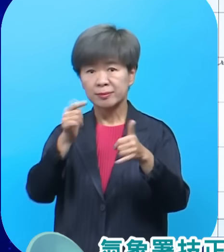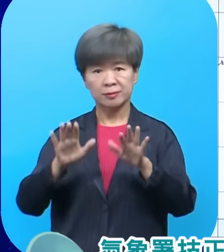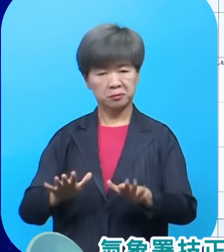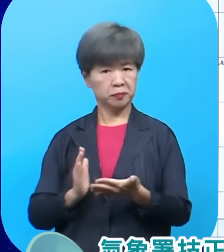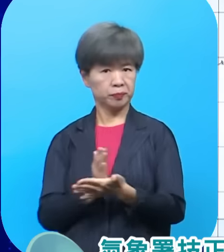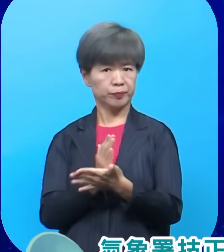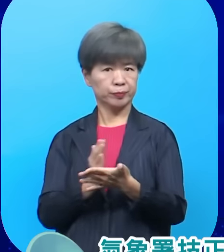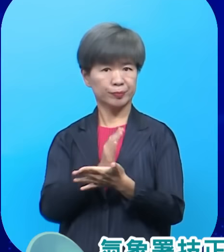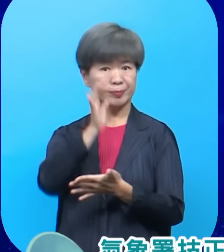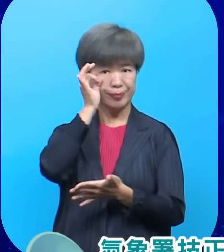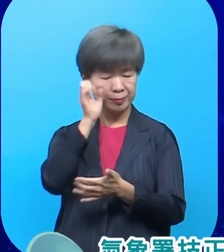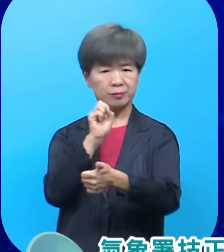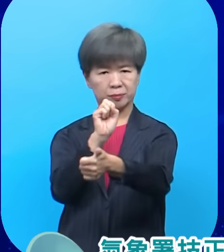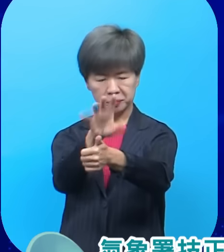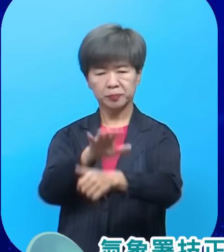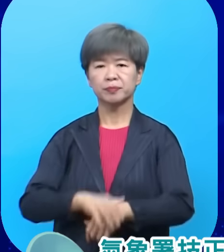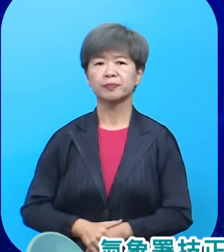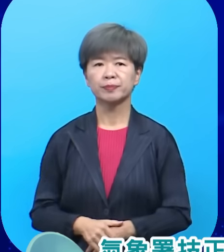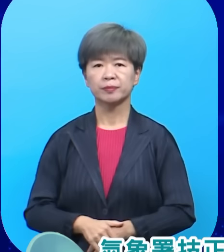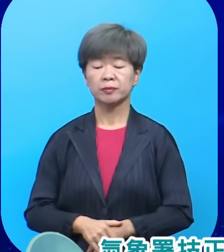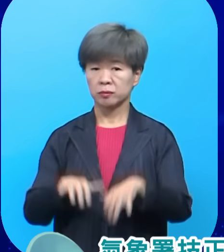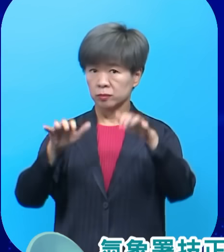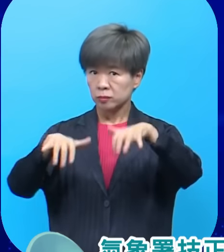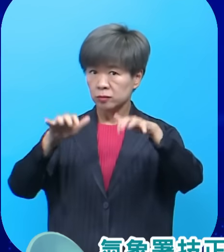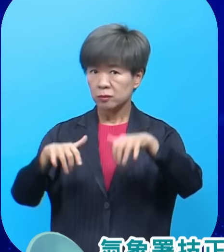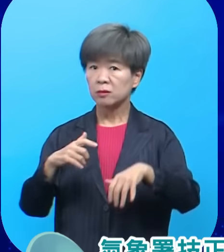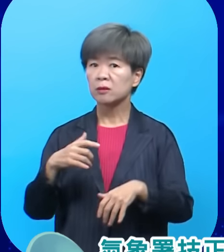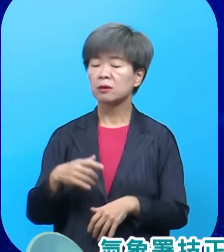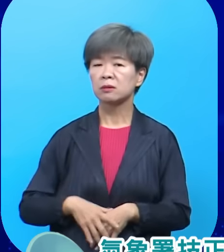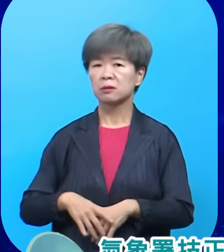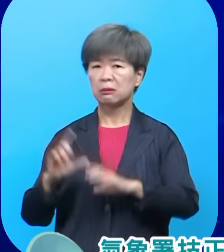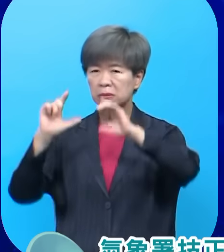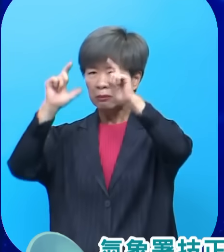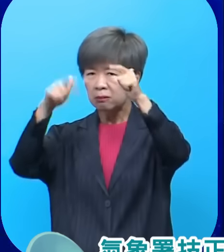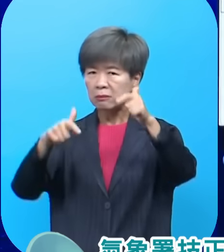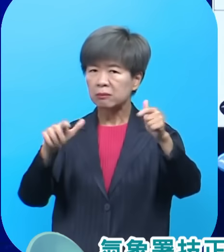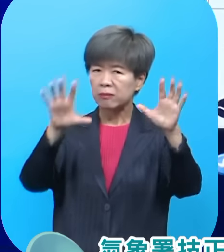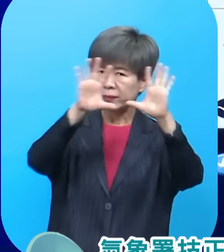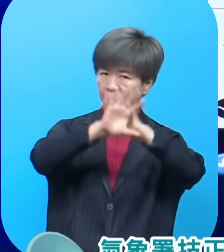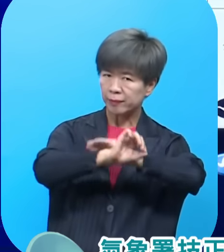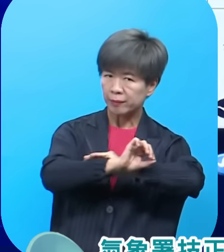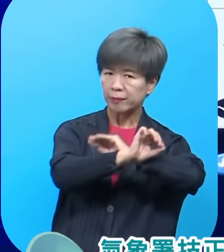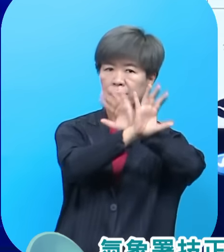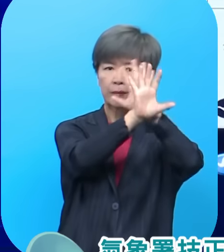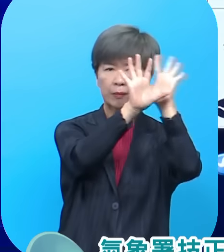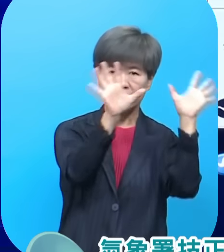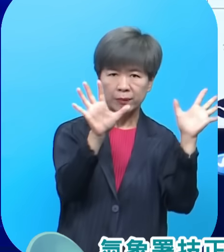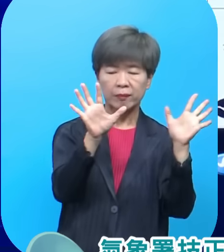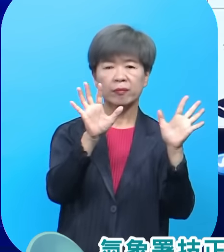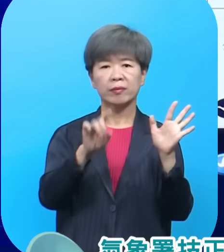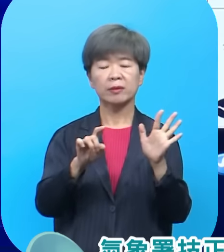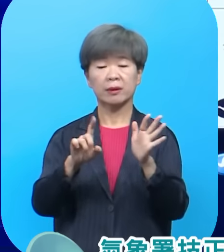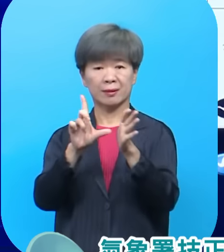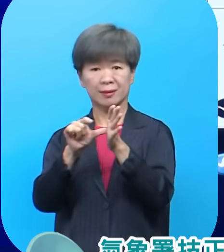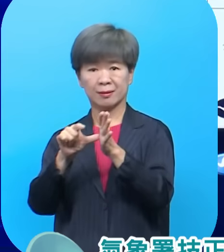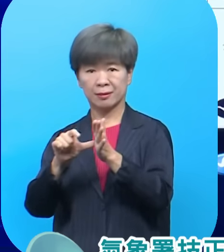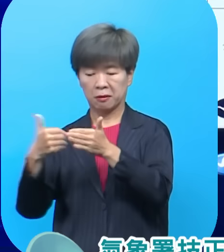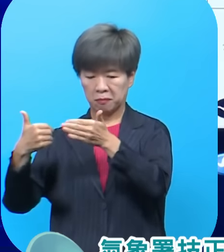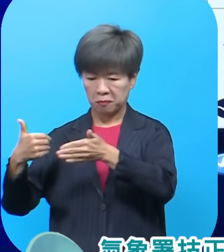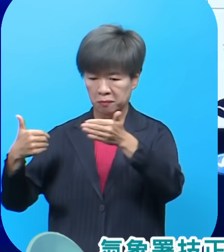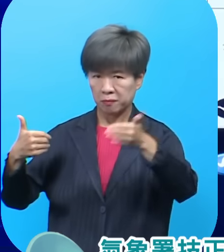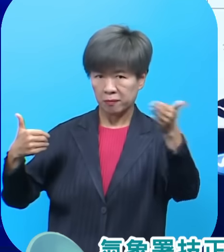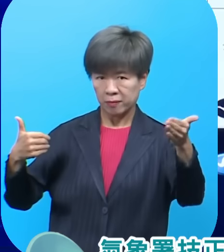看，提醒大家，今天降雨的地方是今天白天到晚上，这是今天晚上到明天早上，这是明天早上到明天晚上，